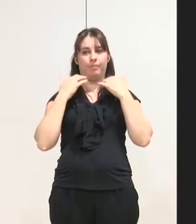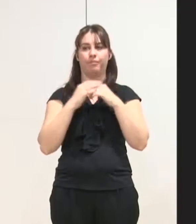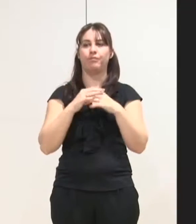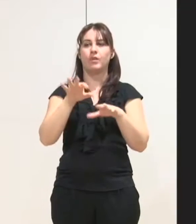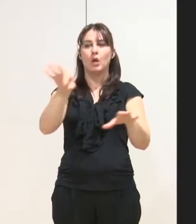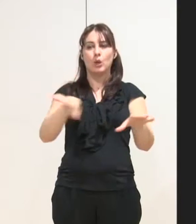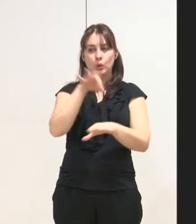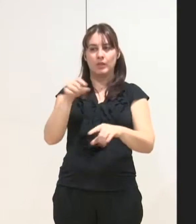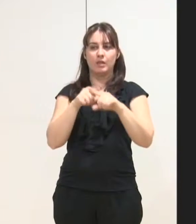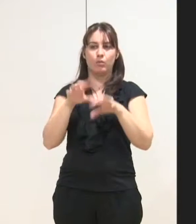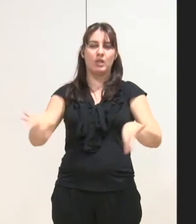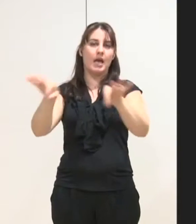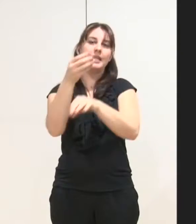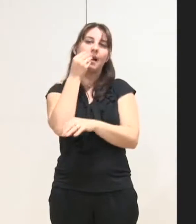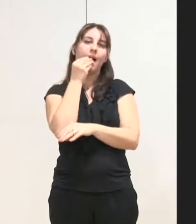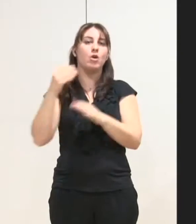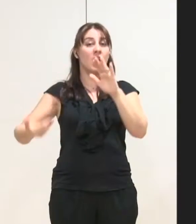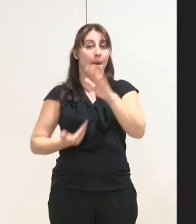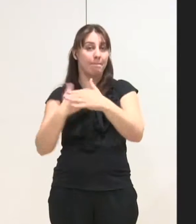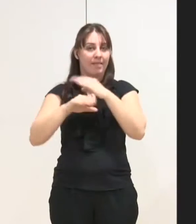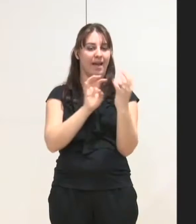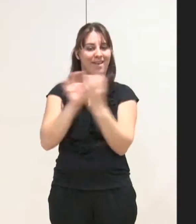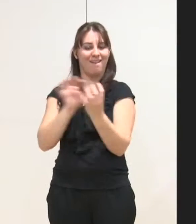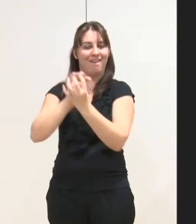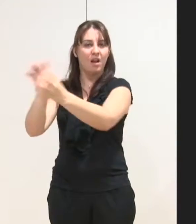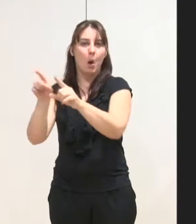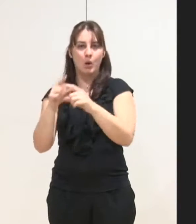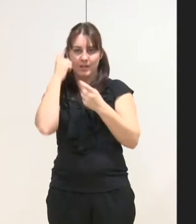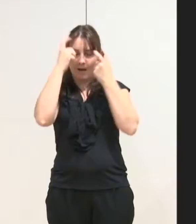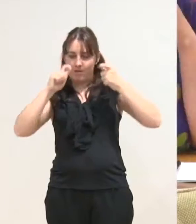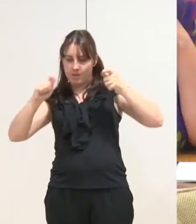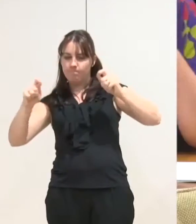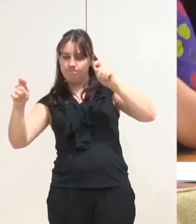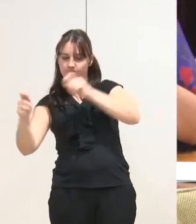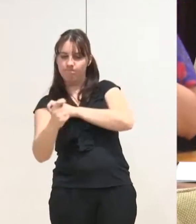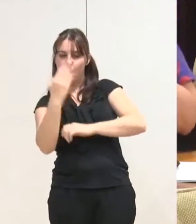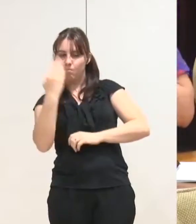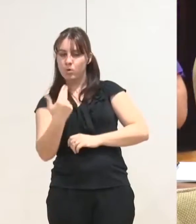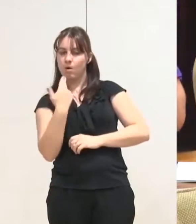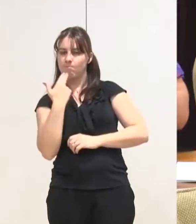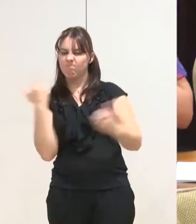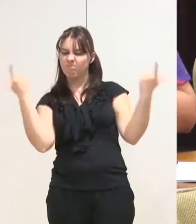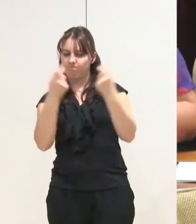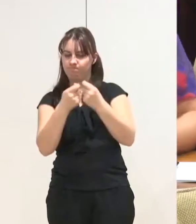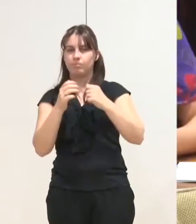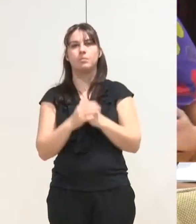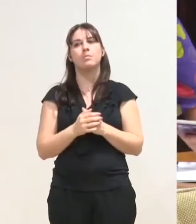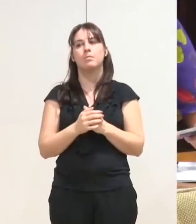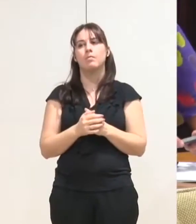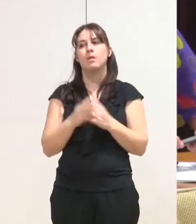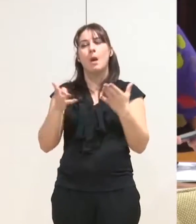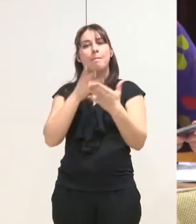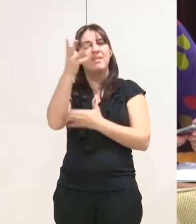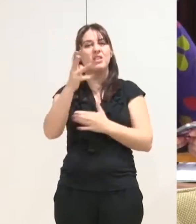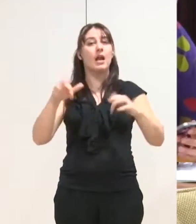la géométrie de la salle à manger maternelle ont aussi été revues pour un meilleur usage. L'estimation définitive prévisionnelle du